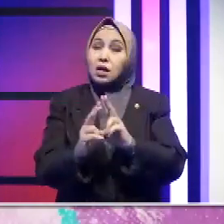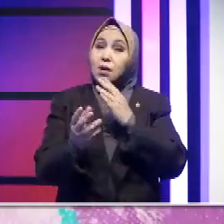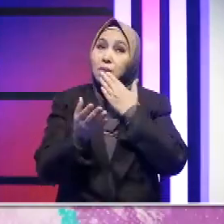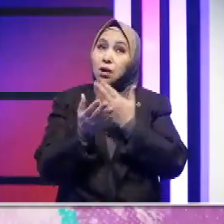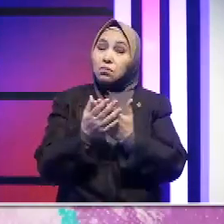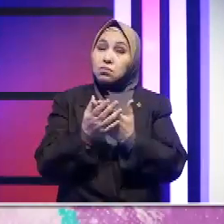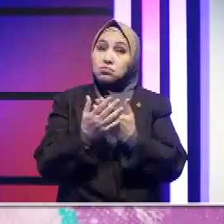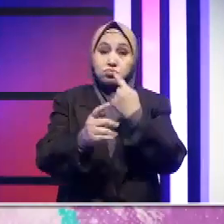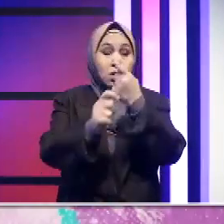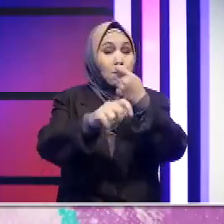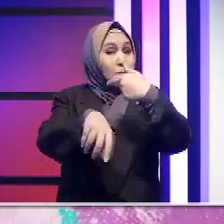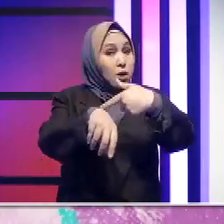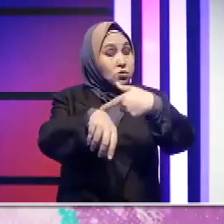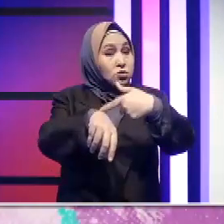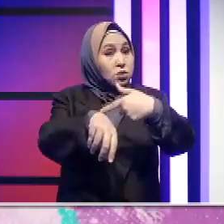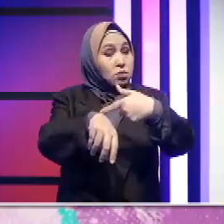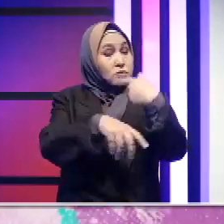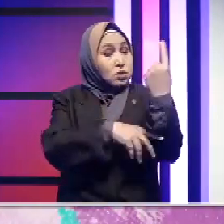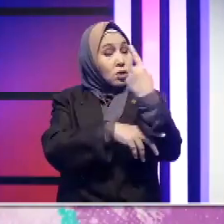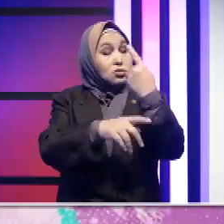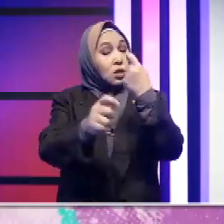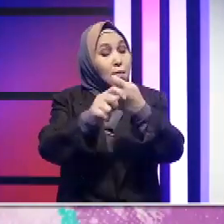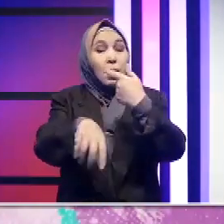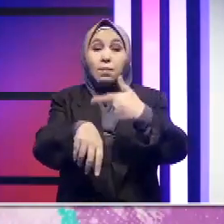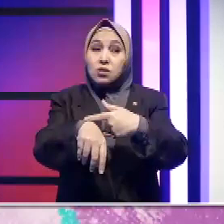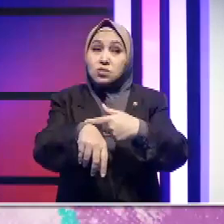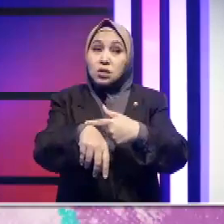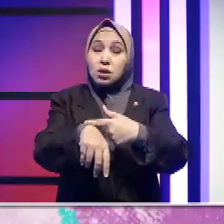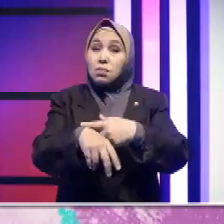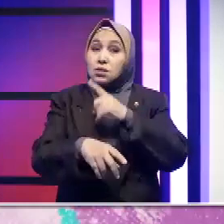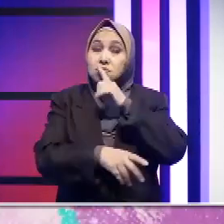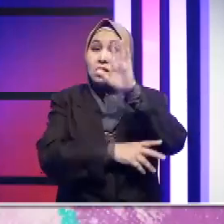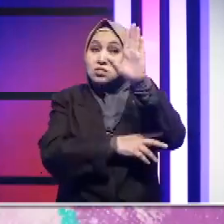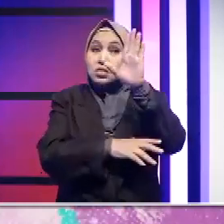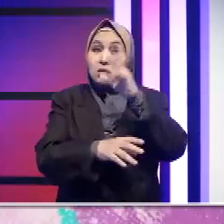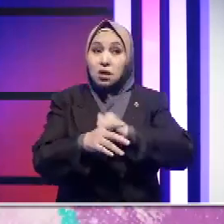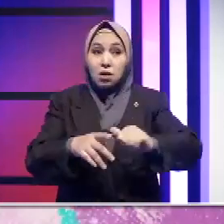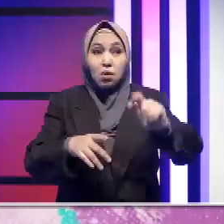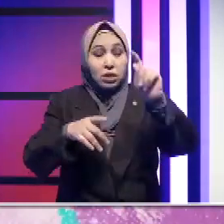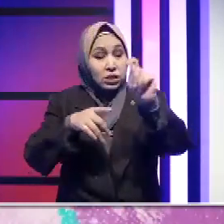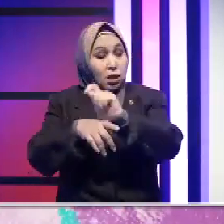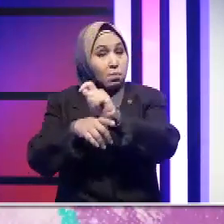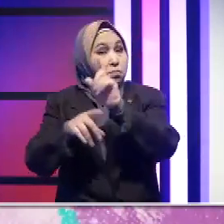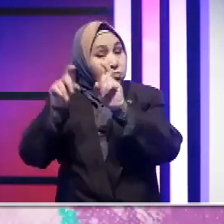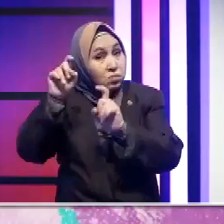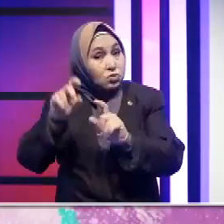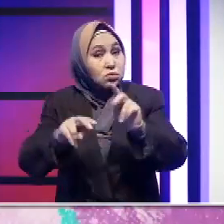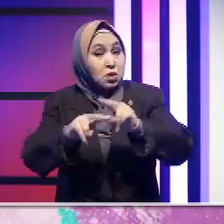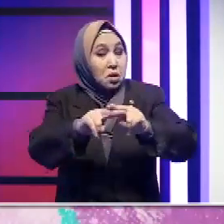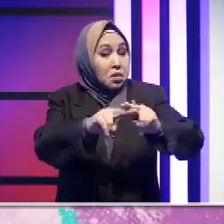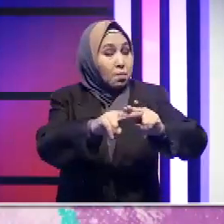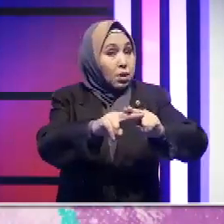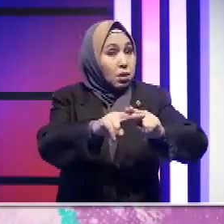earphone Curl apa setiap setepat yg masuk dalam berjanji kalau trend itu mistis on-time jadi